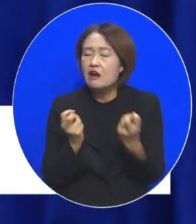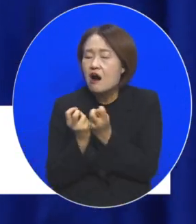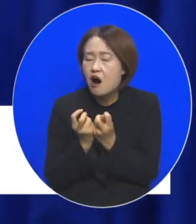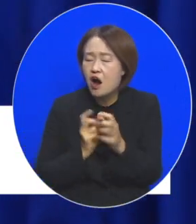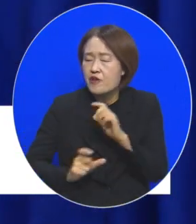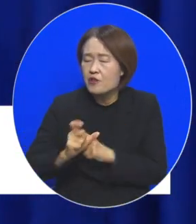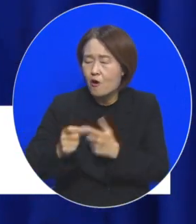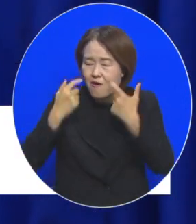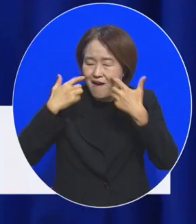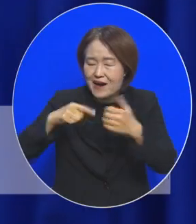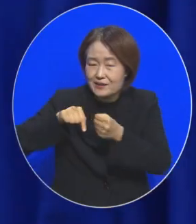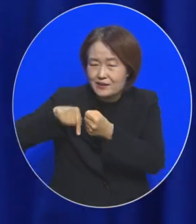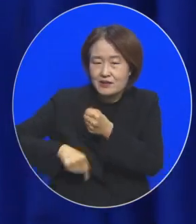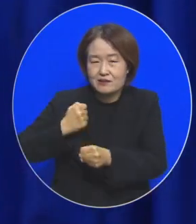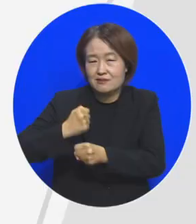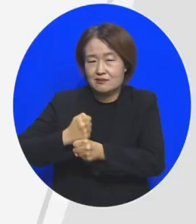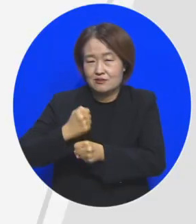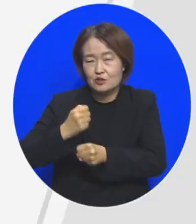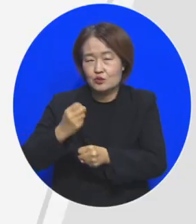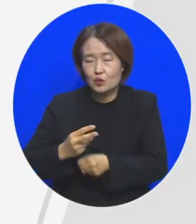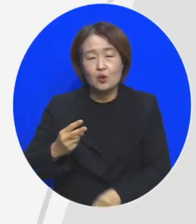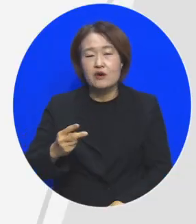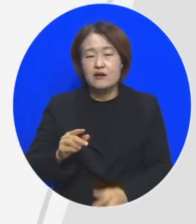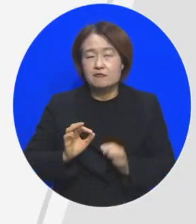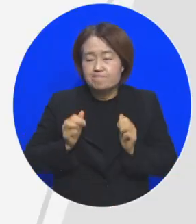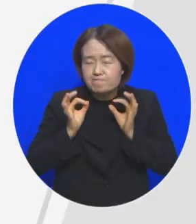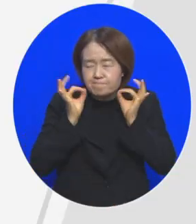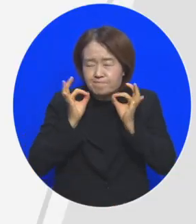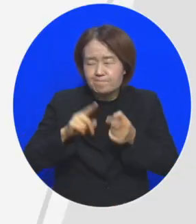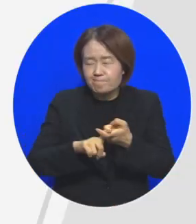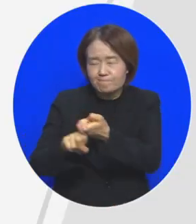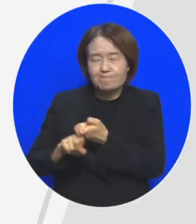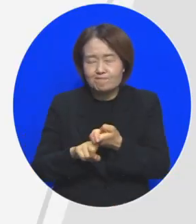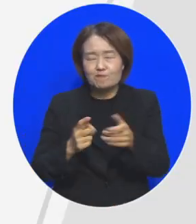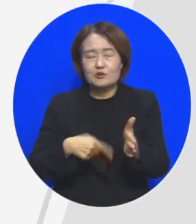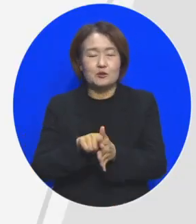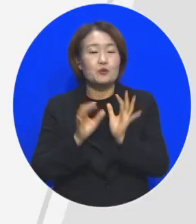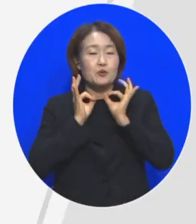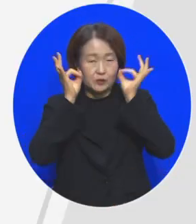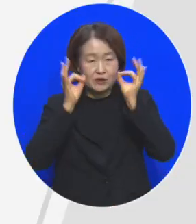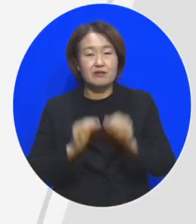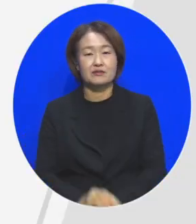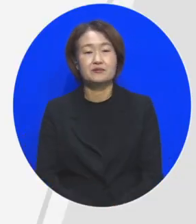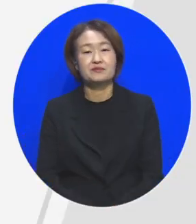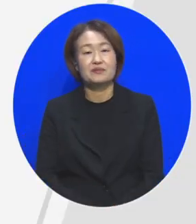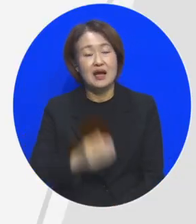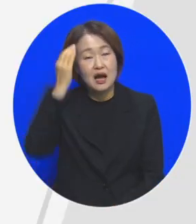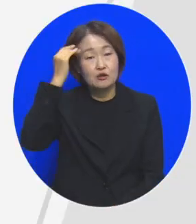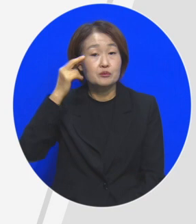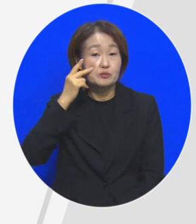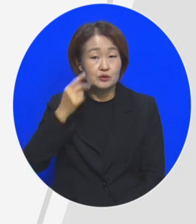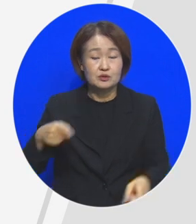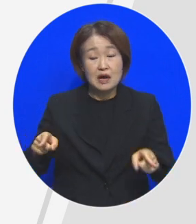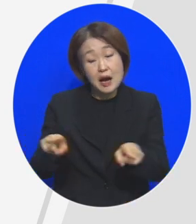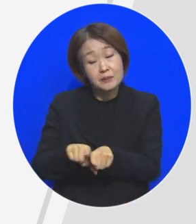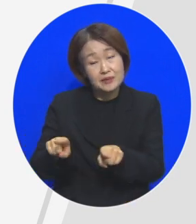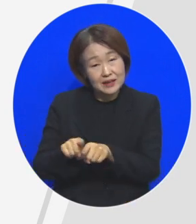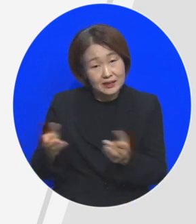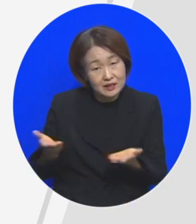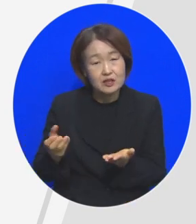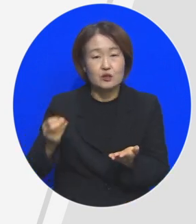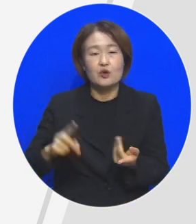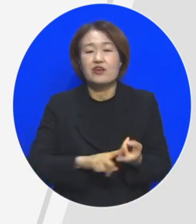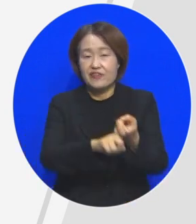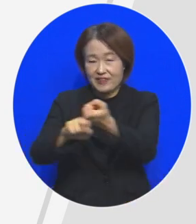한중관계 발전에 힘쓸 계획입니다 북한 문제의 실질적 해결을 위해서는 한미 공조와 국제사회